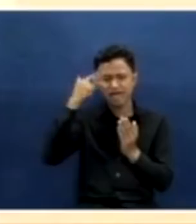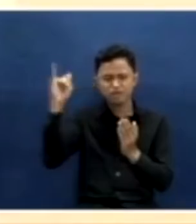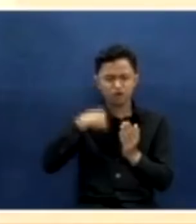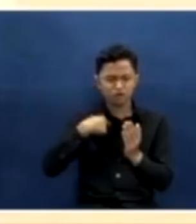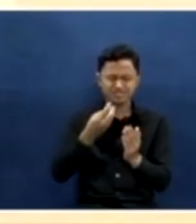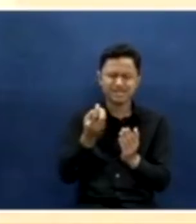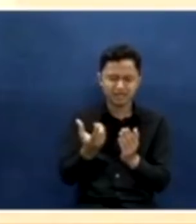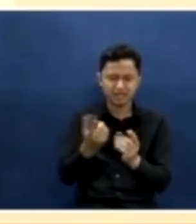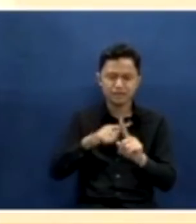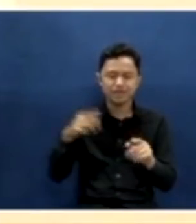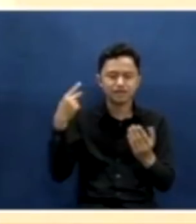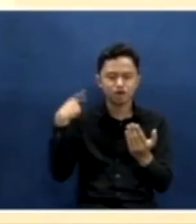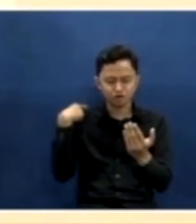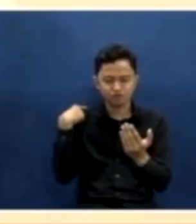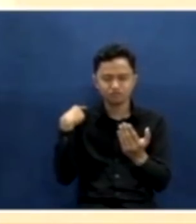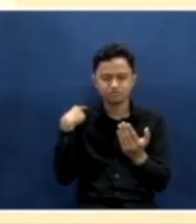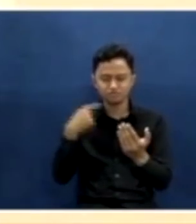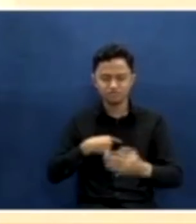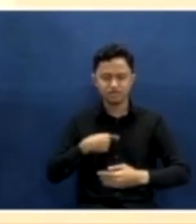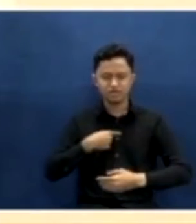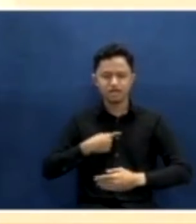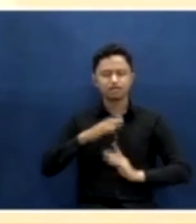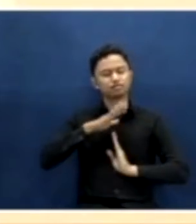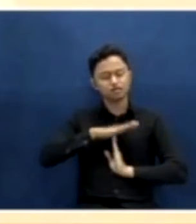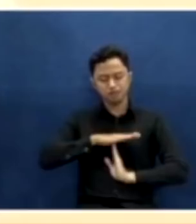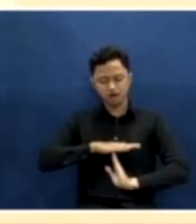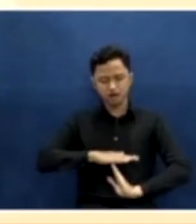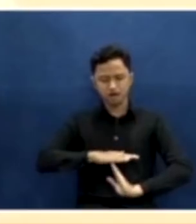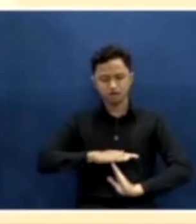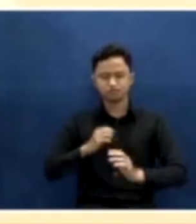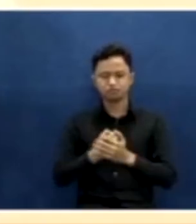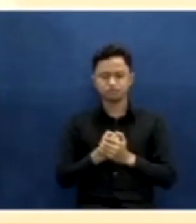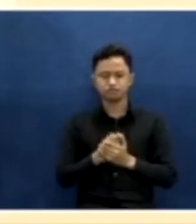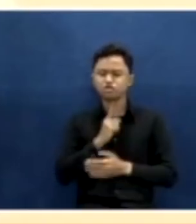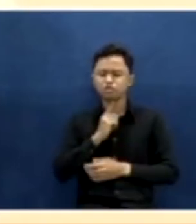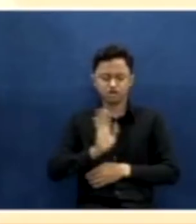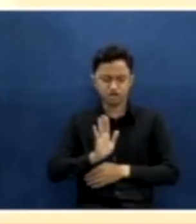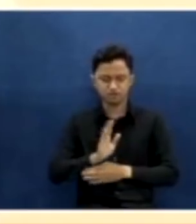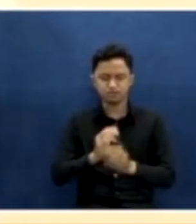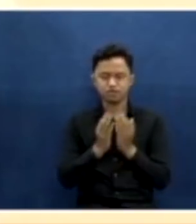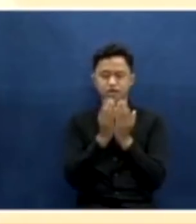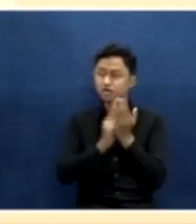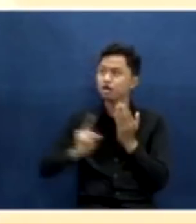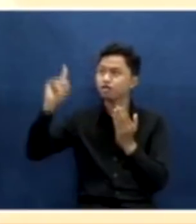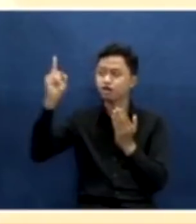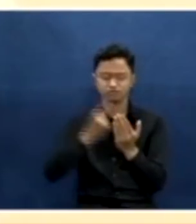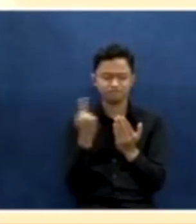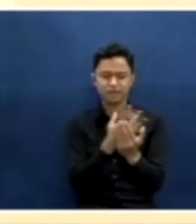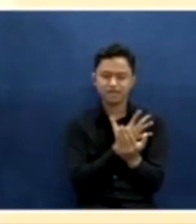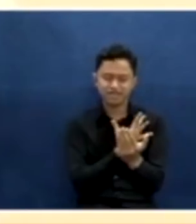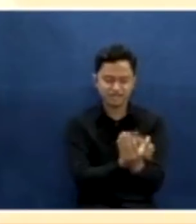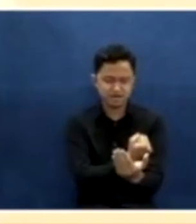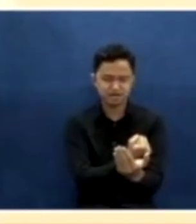tapi ilmu itu menjadikan kami rendah hatinya di hadapan orang yang beriman kami mengimani Ya Allah ya